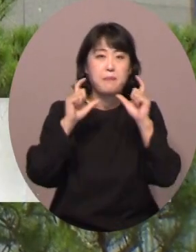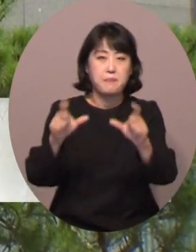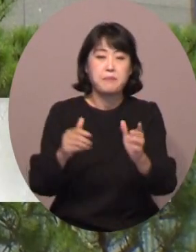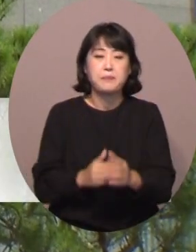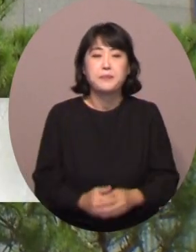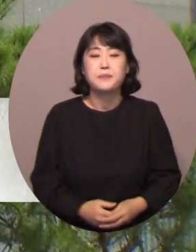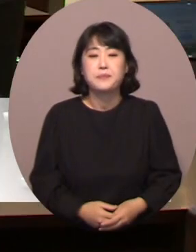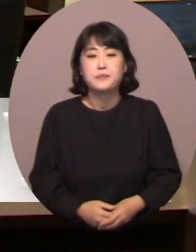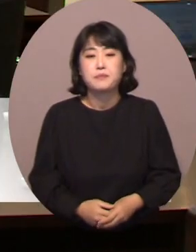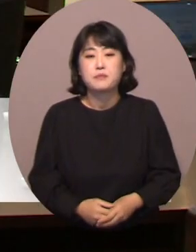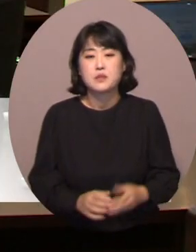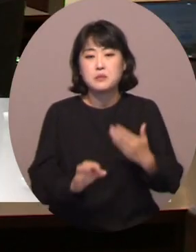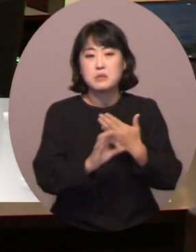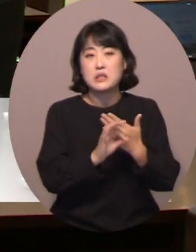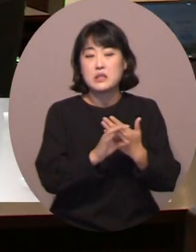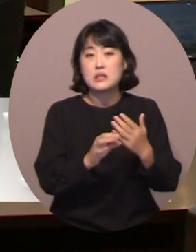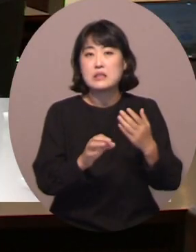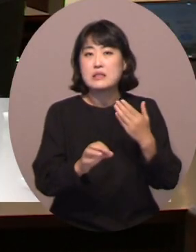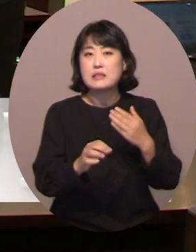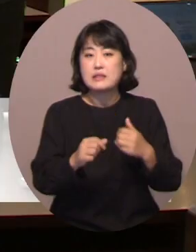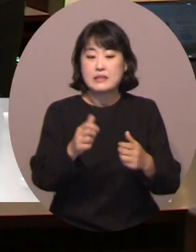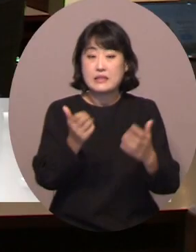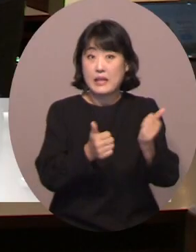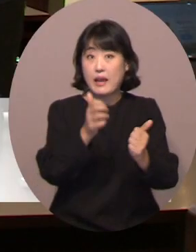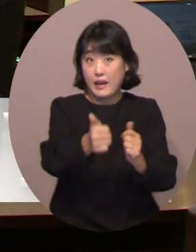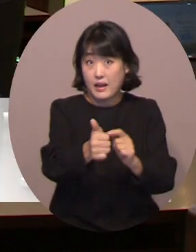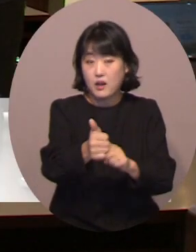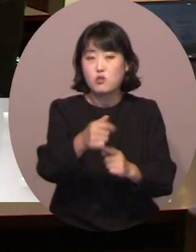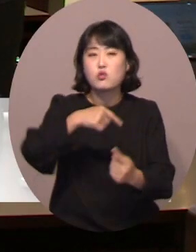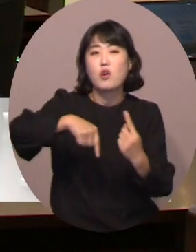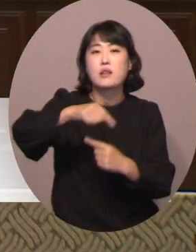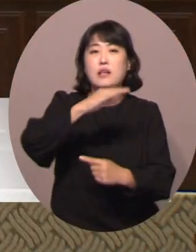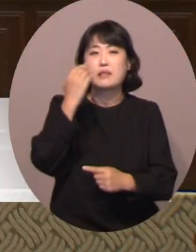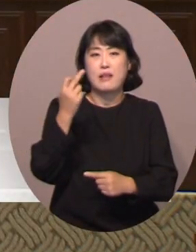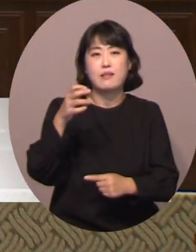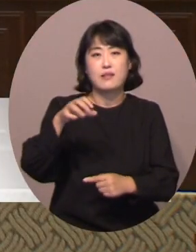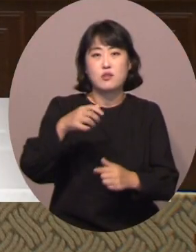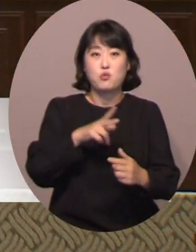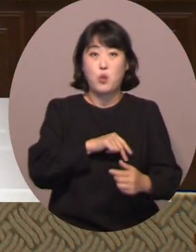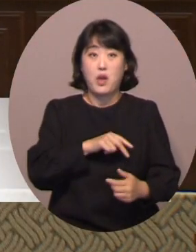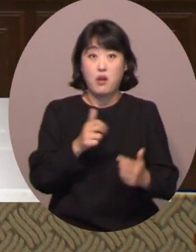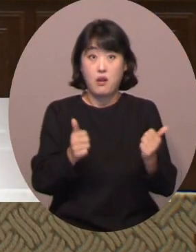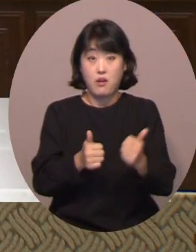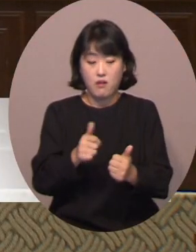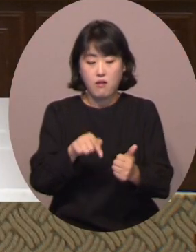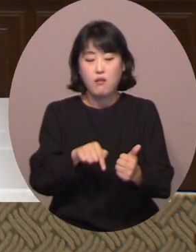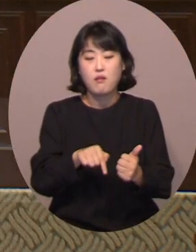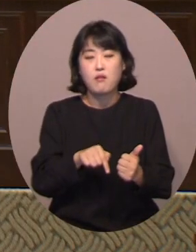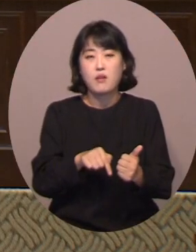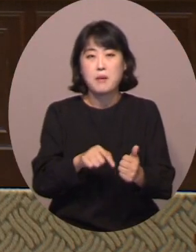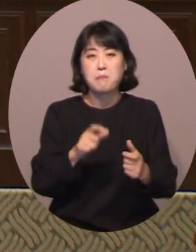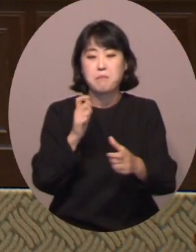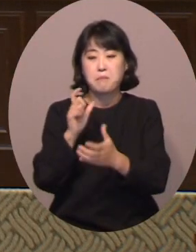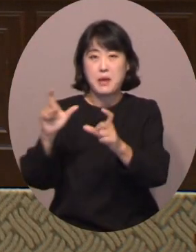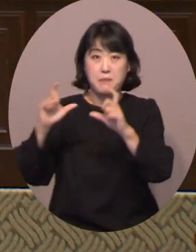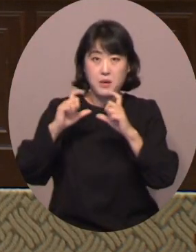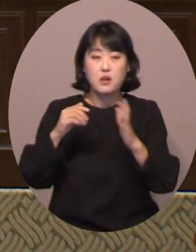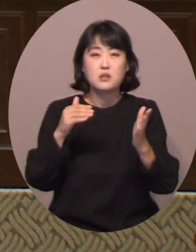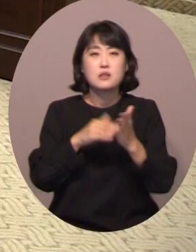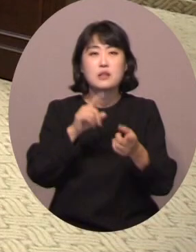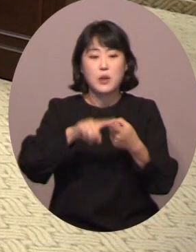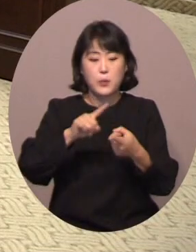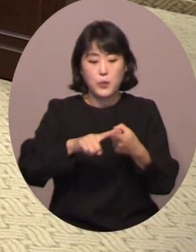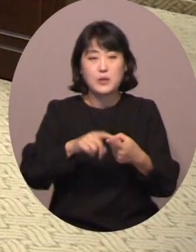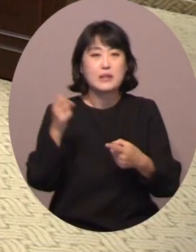판결했습니다 임시의장 체계로 운영됐던 예산군 의회는 판결문을 받는 대로 후반기 의장단을